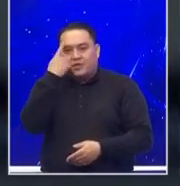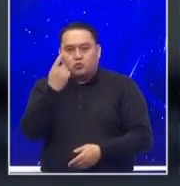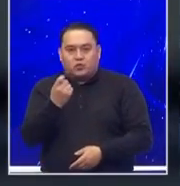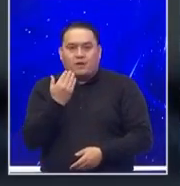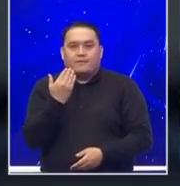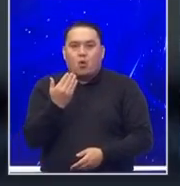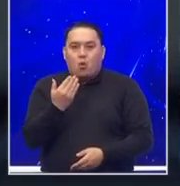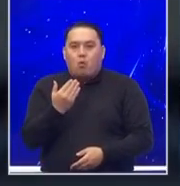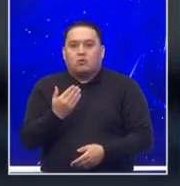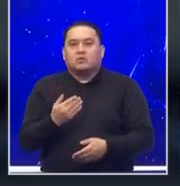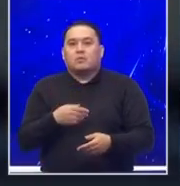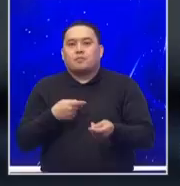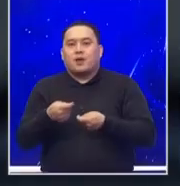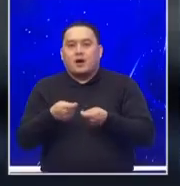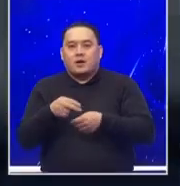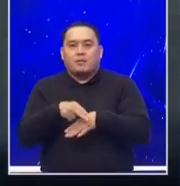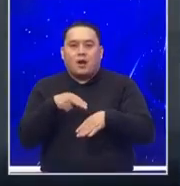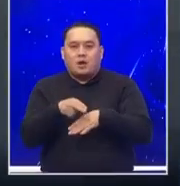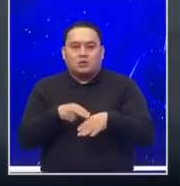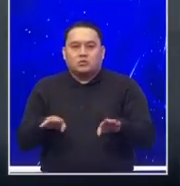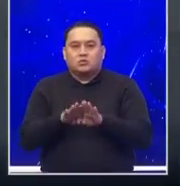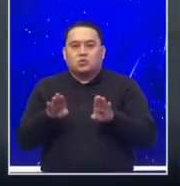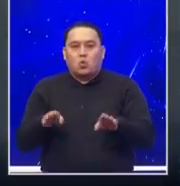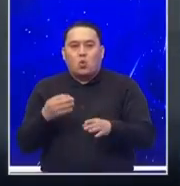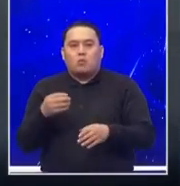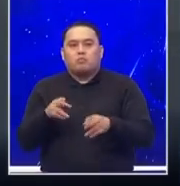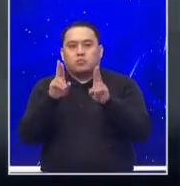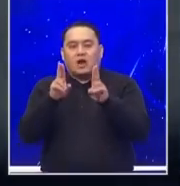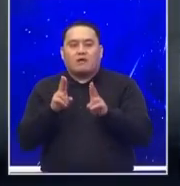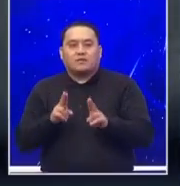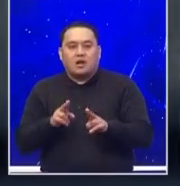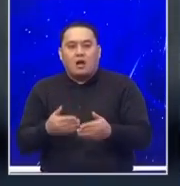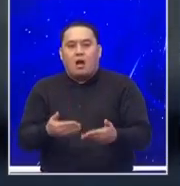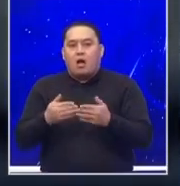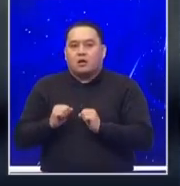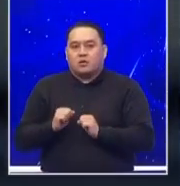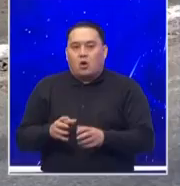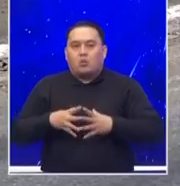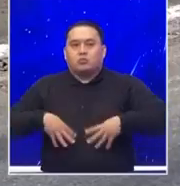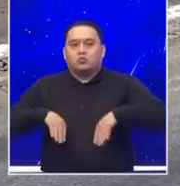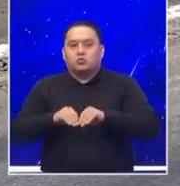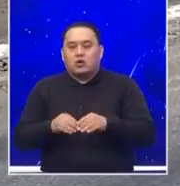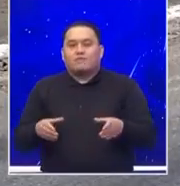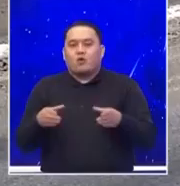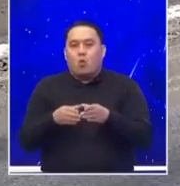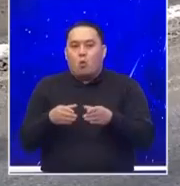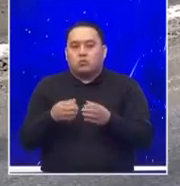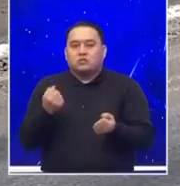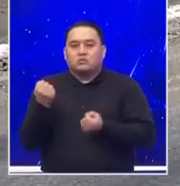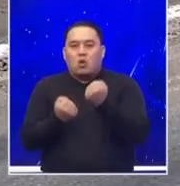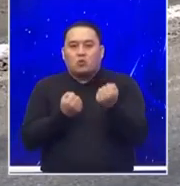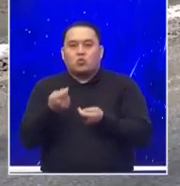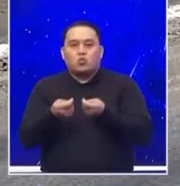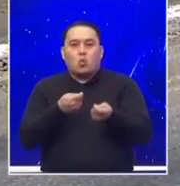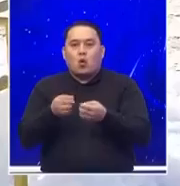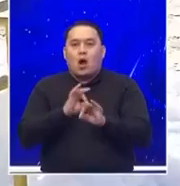алды. Қазір тәртіп сақшылары осыған ұқсас жол ережесін сақтамаудың алдын алу үшін қоғамдық көлік жүргізушілері және автопарк